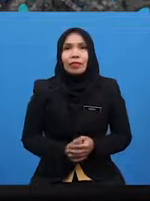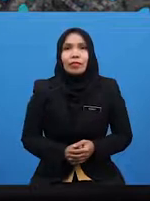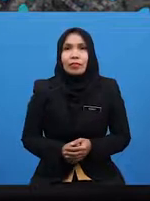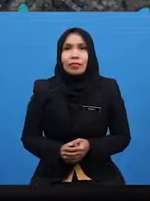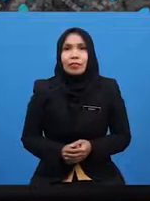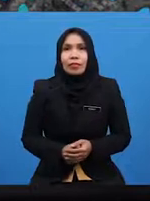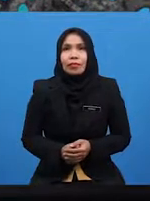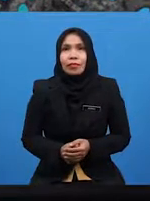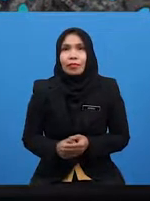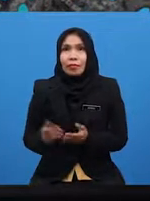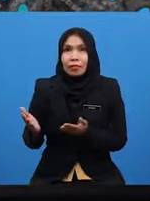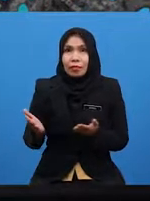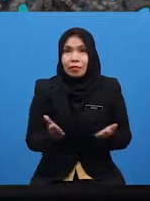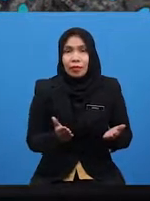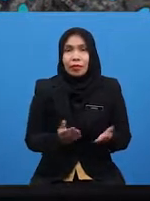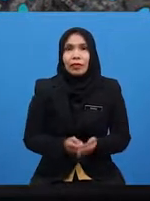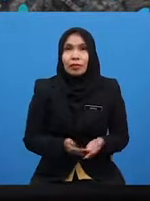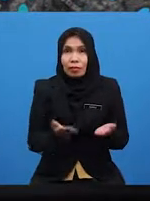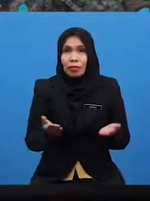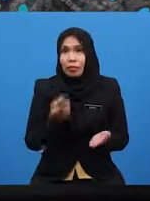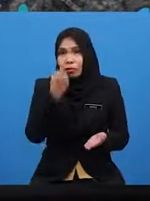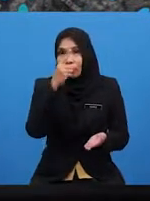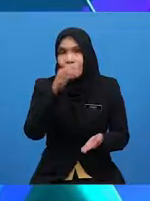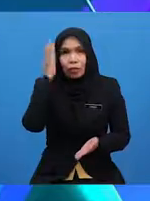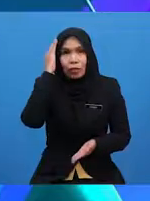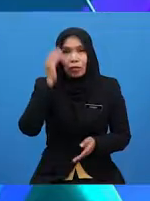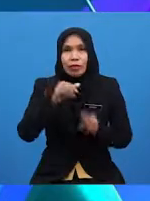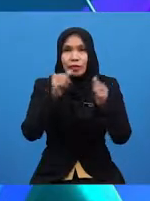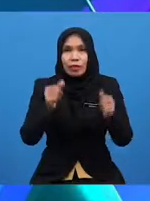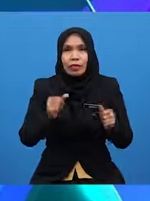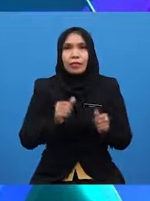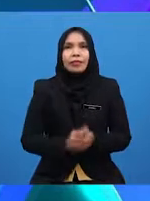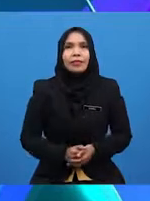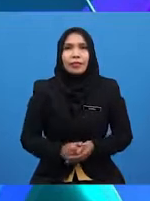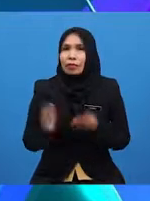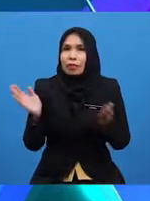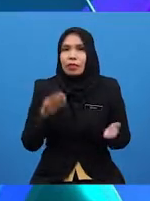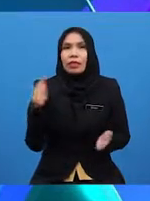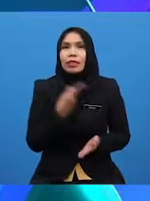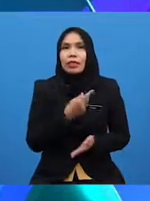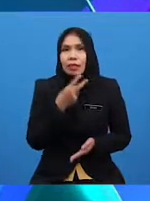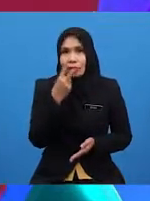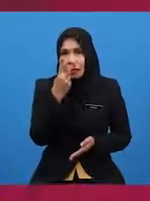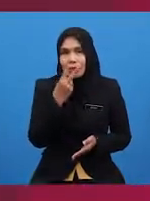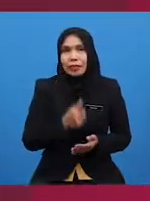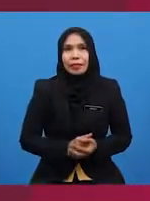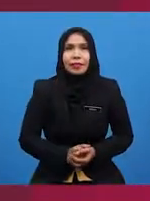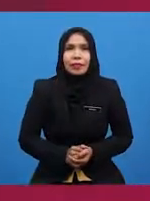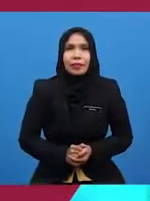ini, saya akan menghasilkan arca acuan. Mari kita lihat alat dan bahan yang akan